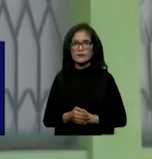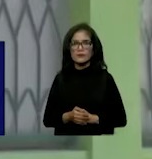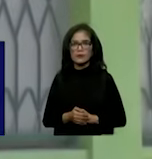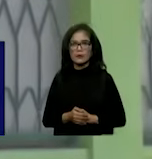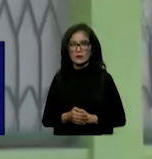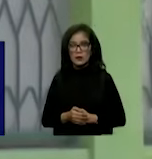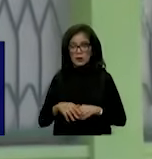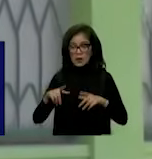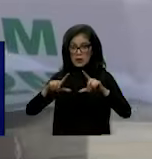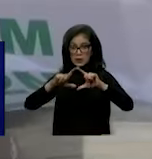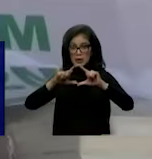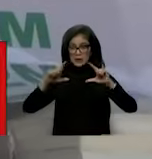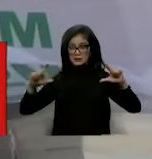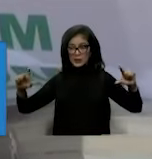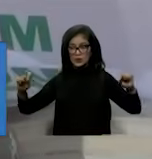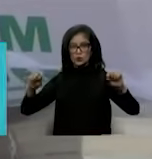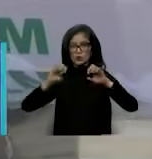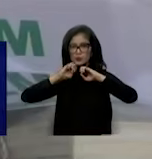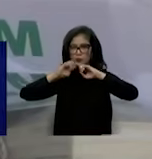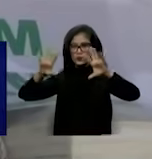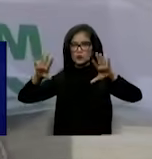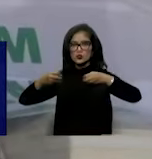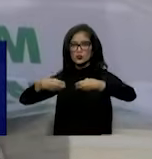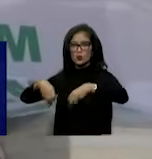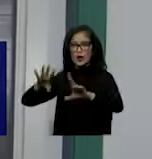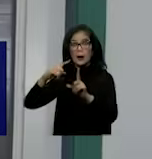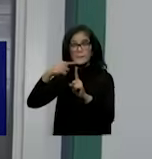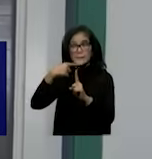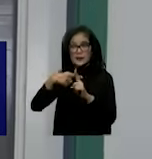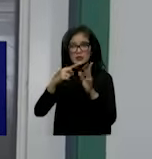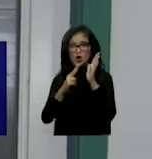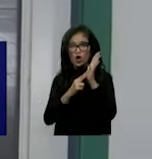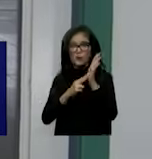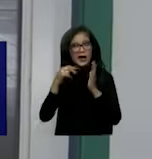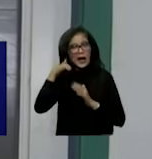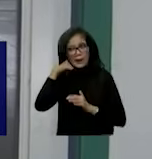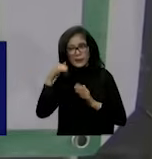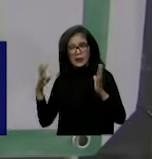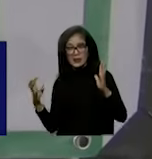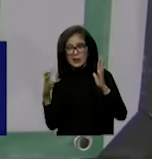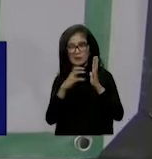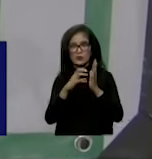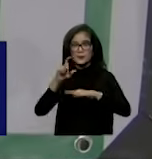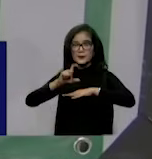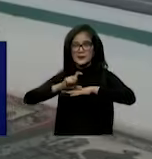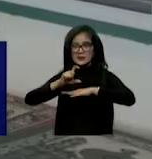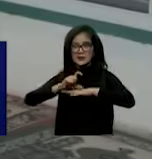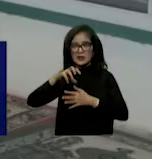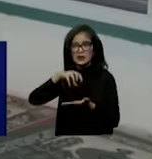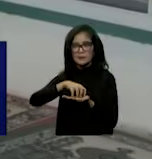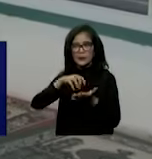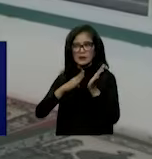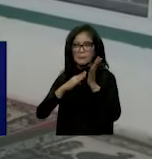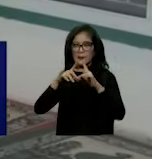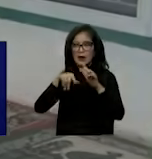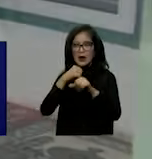Spanduk bertuliskan dijual dan keterangan nomor sertifikat ini terpampang di Masjid Fatimah Umar, Kelurahan Bangkala, Kecamatan Manggala, Kota